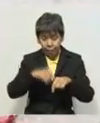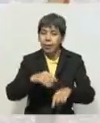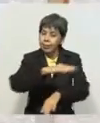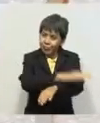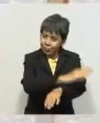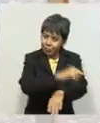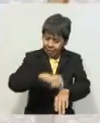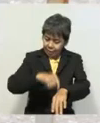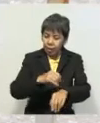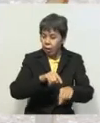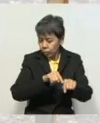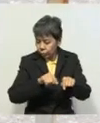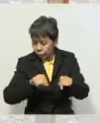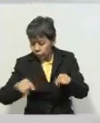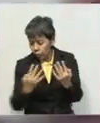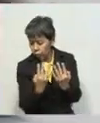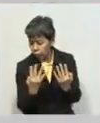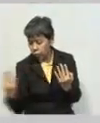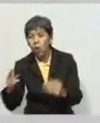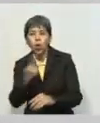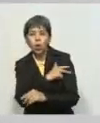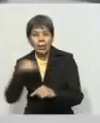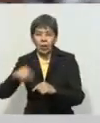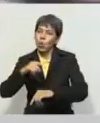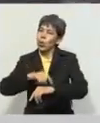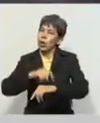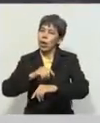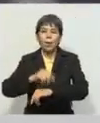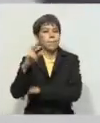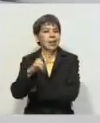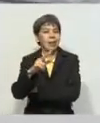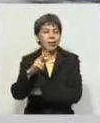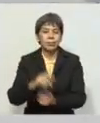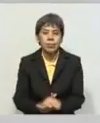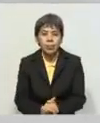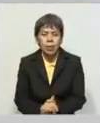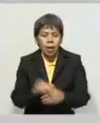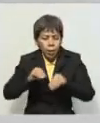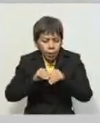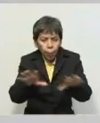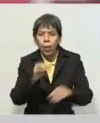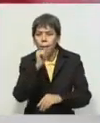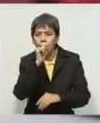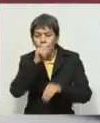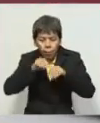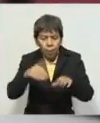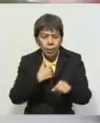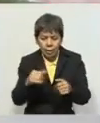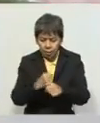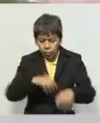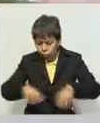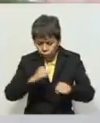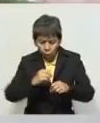แยกสันโค้งน้อยนะครับจนถึงบริเวณแยกหลังโรงพยาบาลตั้งแต่เวลาบ่าย3โมงนะครับพร้อมประกาศเสียงตามสายนะครับเคลียร์พื้น